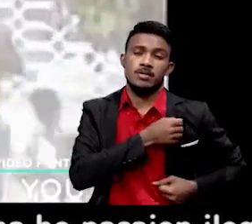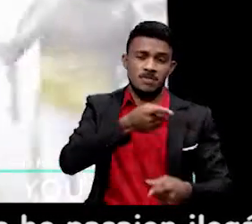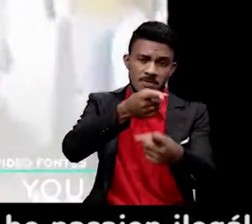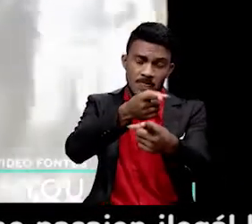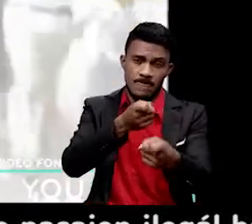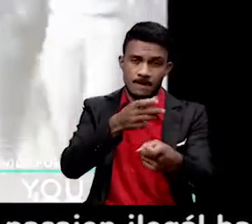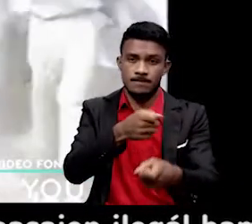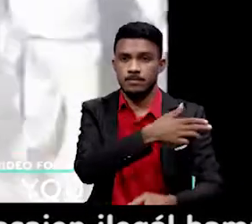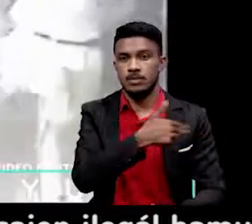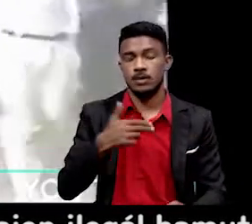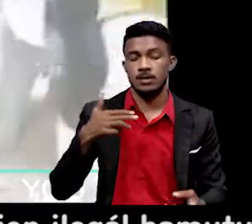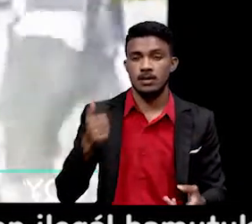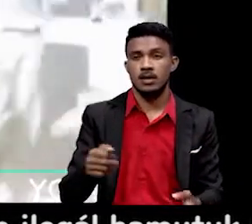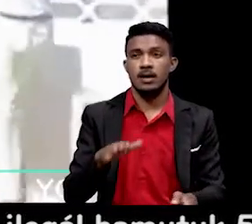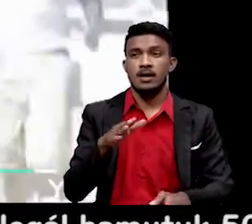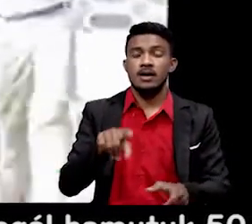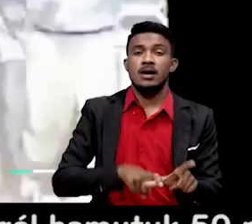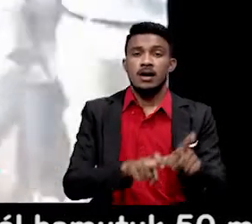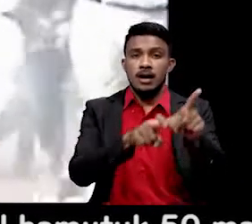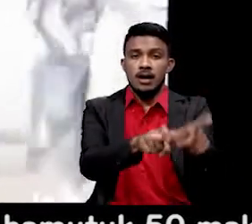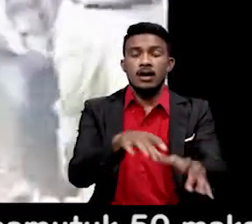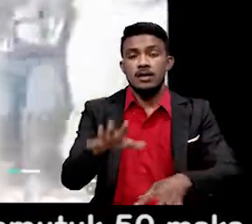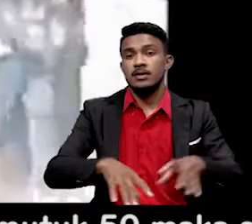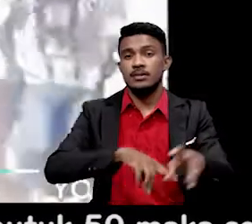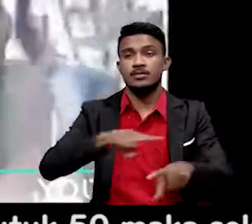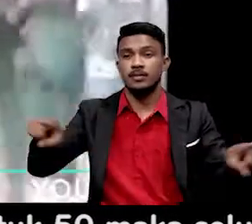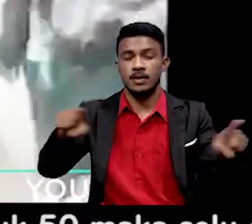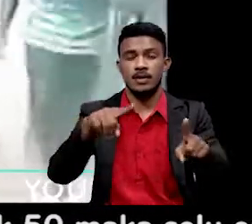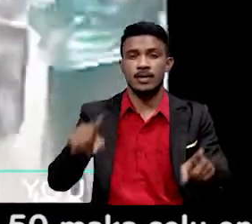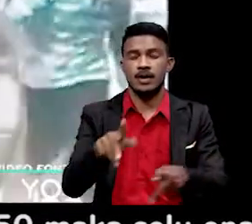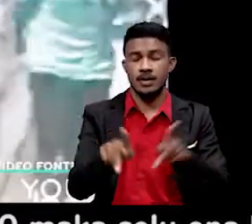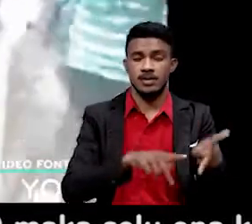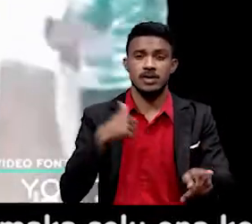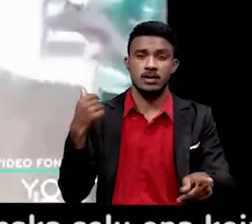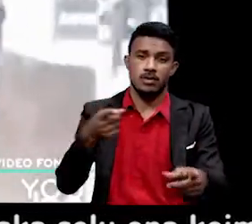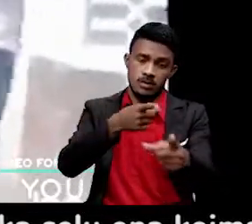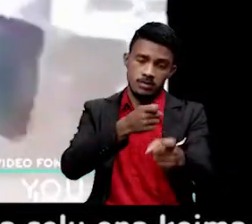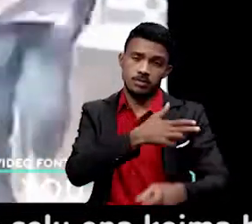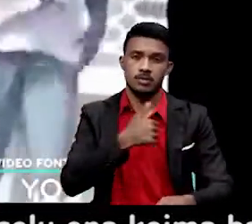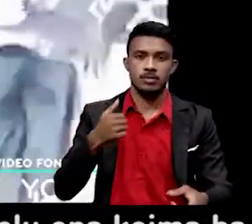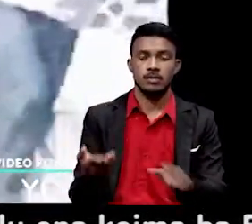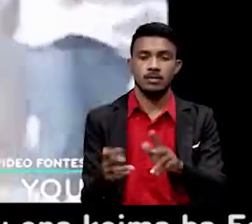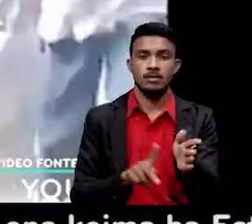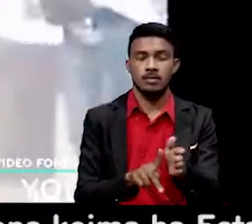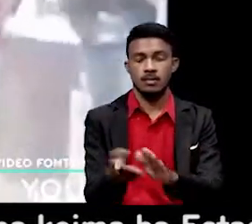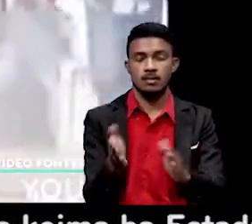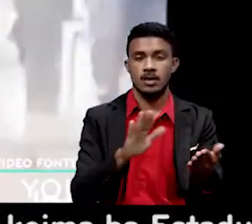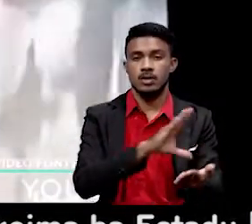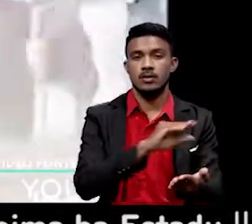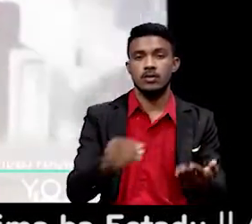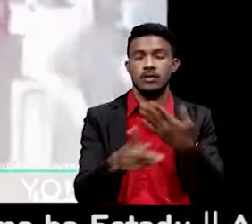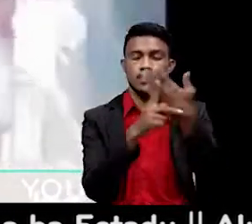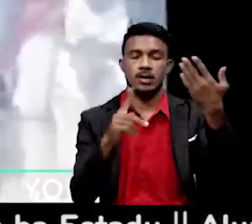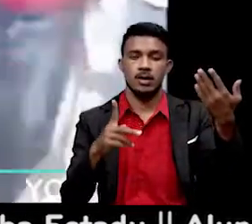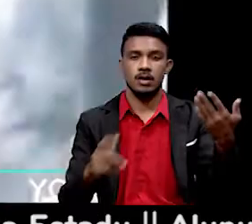halo sira alay namkari, tama balun militar indonesia tiro mate, no balun kanek todan. Aviano Antonio da Silva